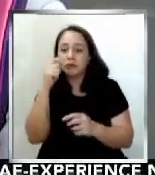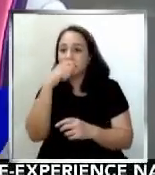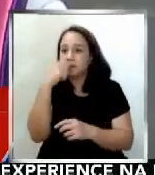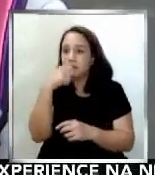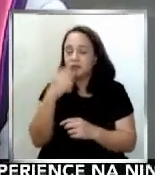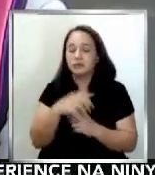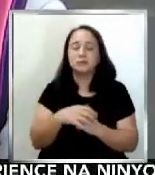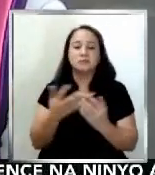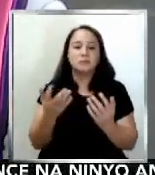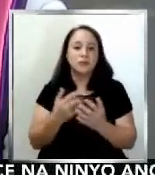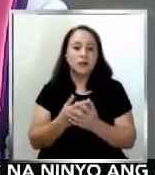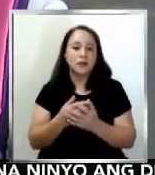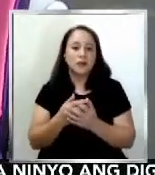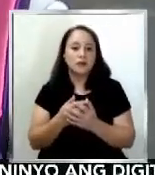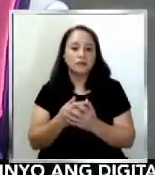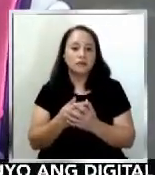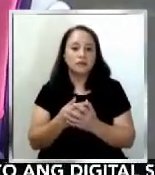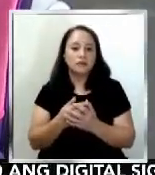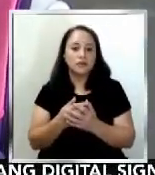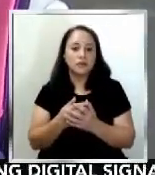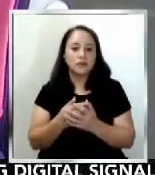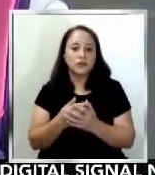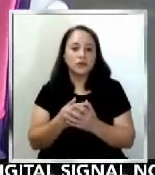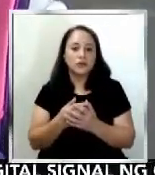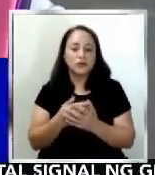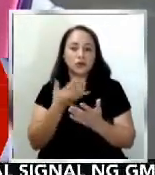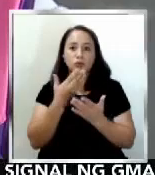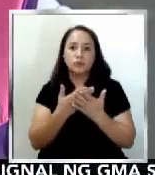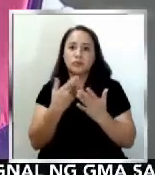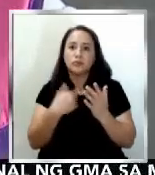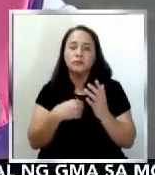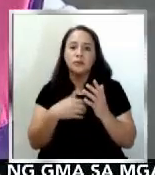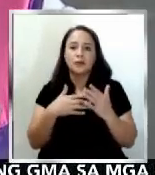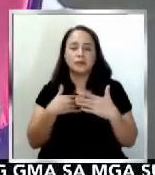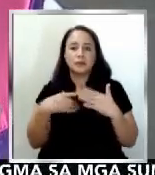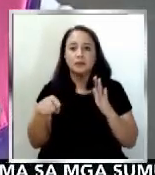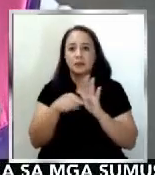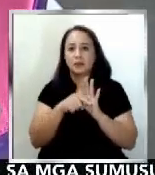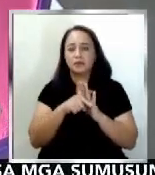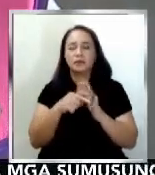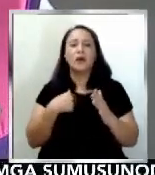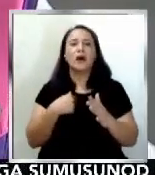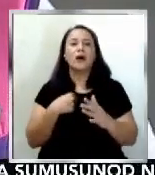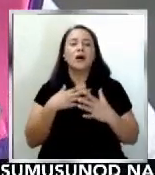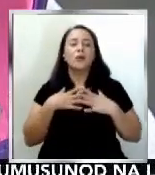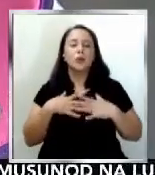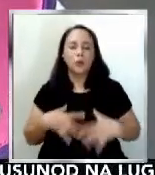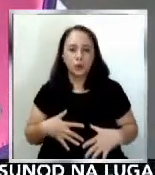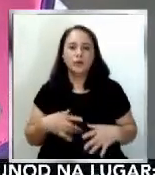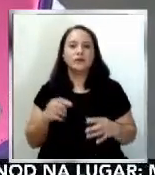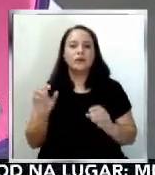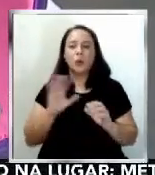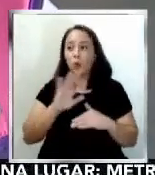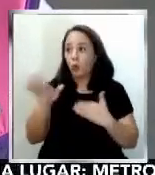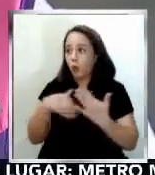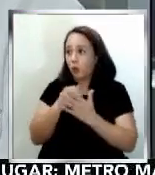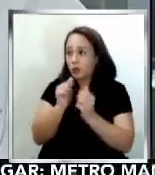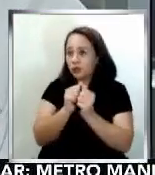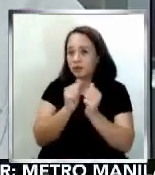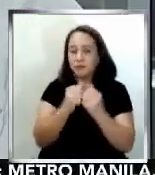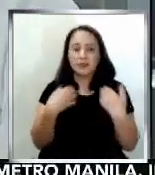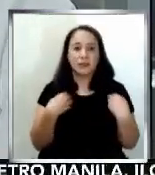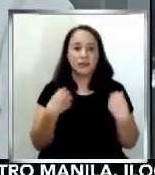na lahat kayo negative, so parang at ease ka na wala, lahat ng kasama mo is healthy, walang